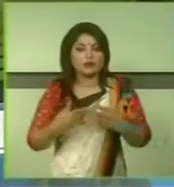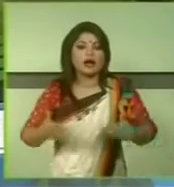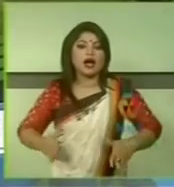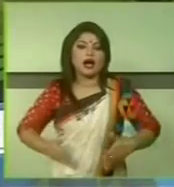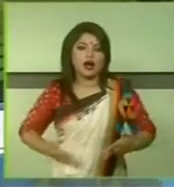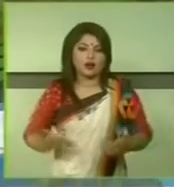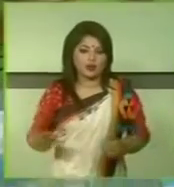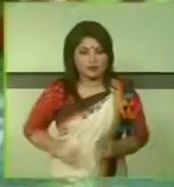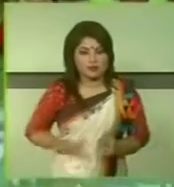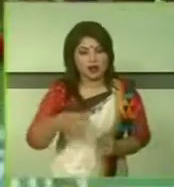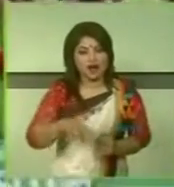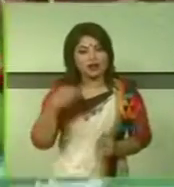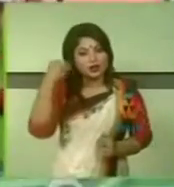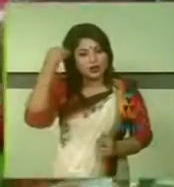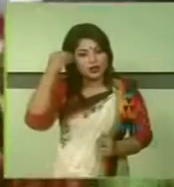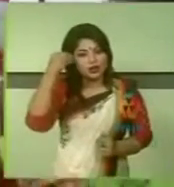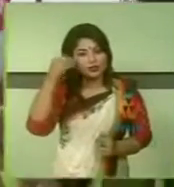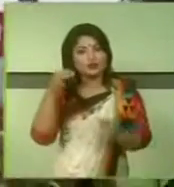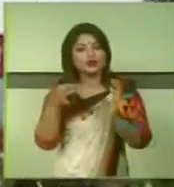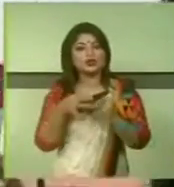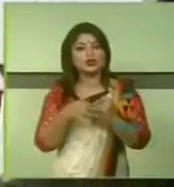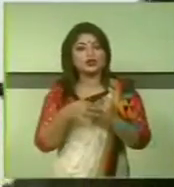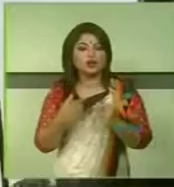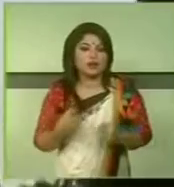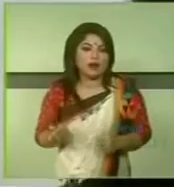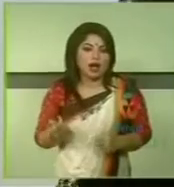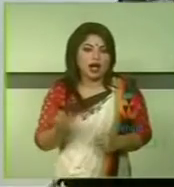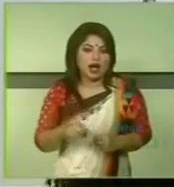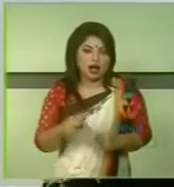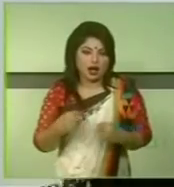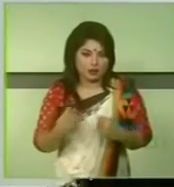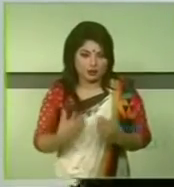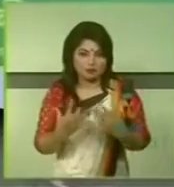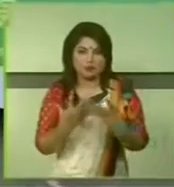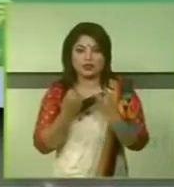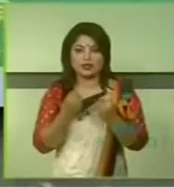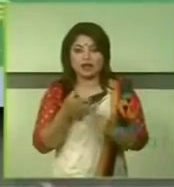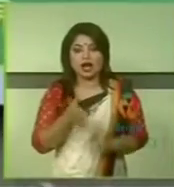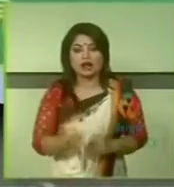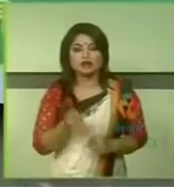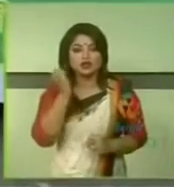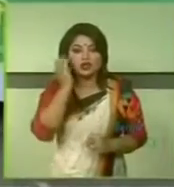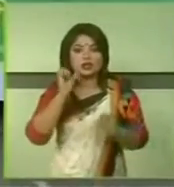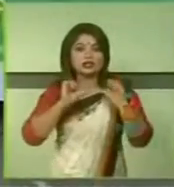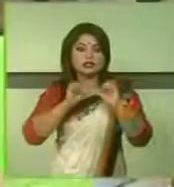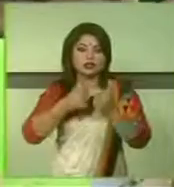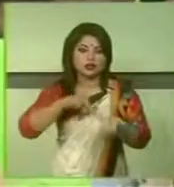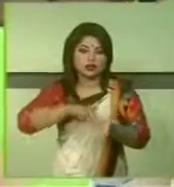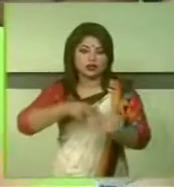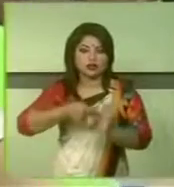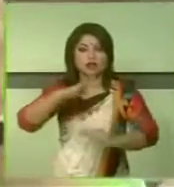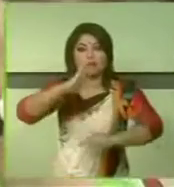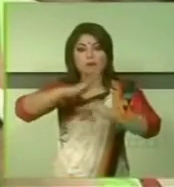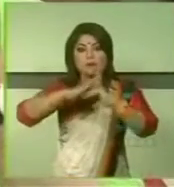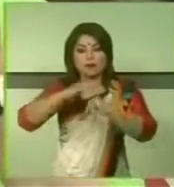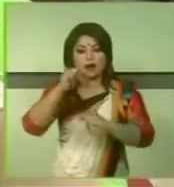উৎসব পালন করে তখন মনে হয় সোনার বাংলাদেশের স্বপ্ন আবার জেগে উঠেছে। আজ সকালে জাতীয় সংসদ ভবনের সামনে